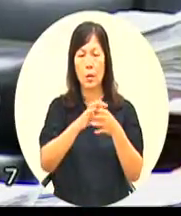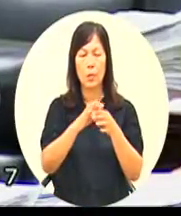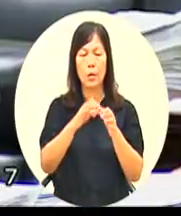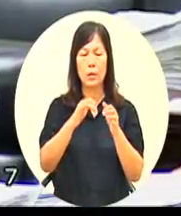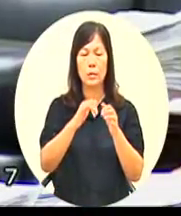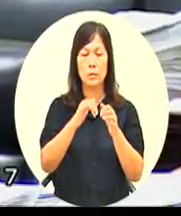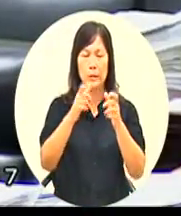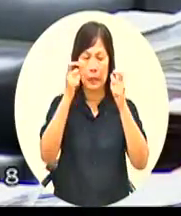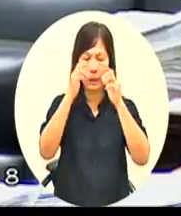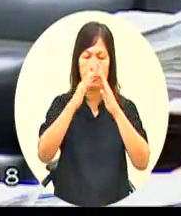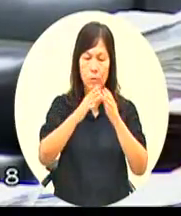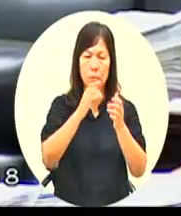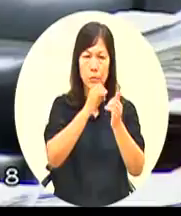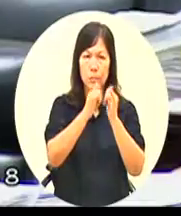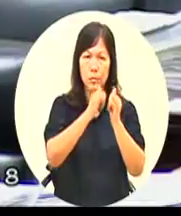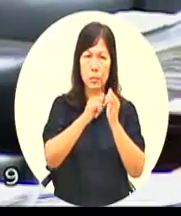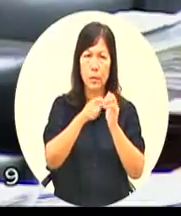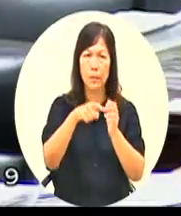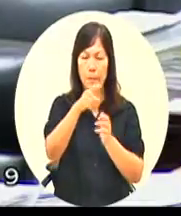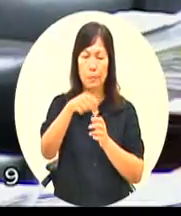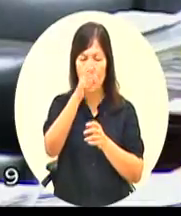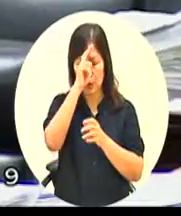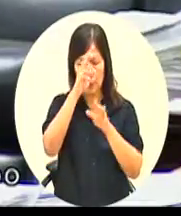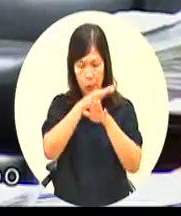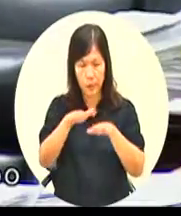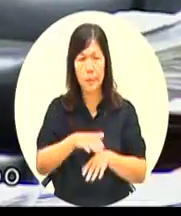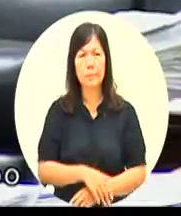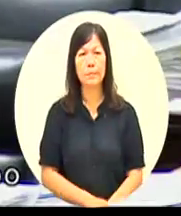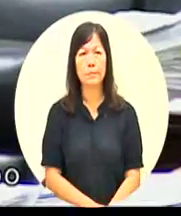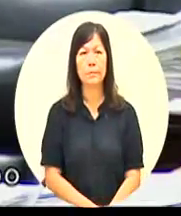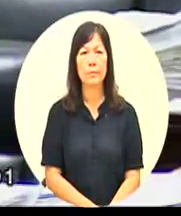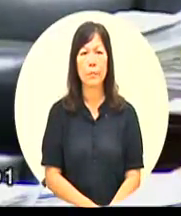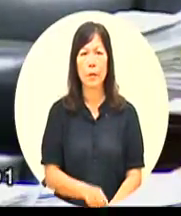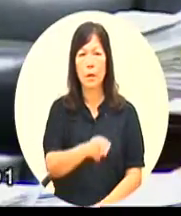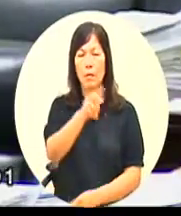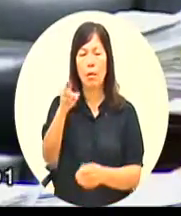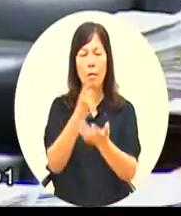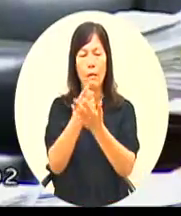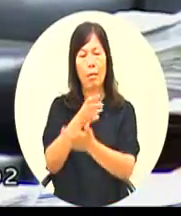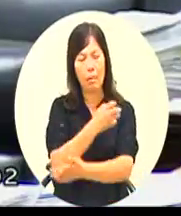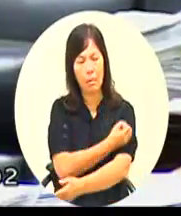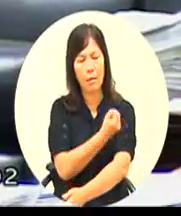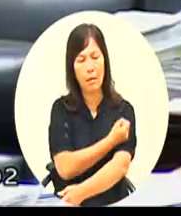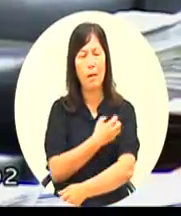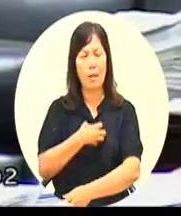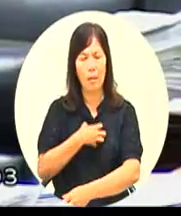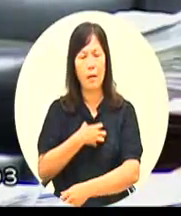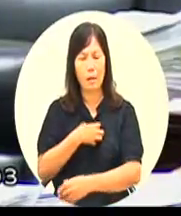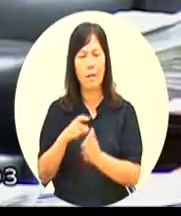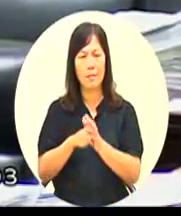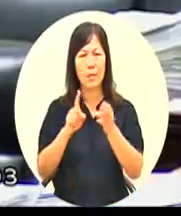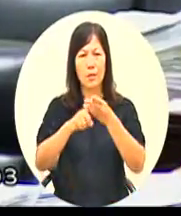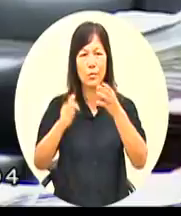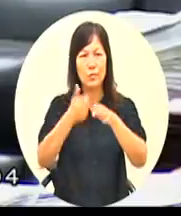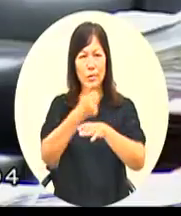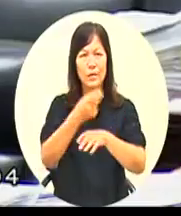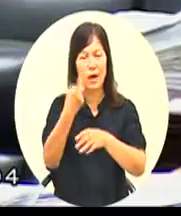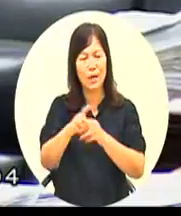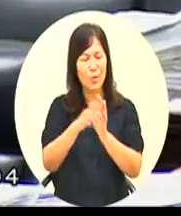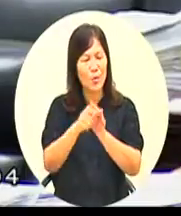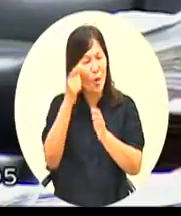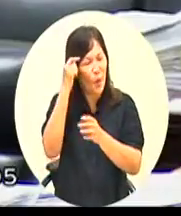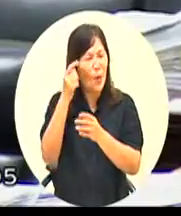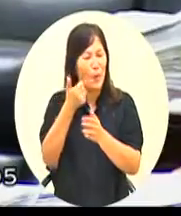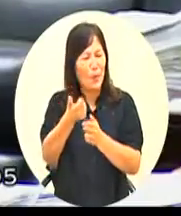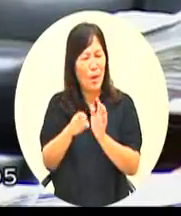的各位乡亲、各位媒体先生小姐，大家午安。看来大家是累了哈，我们主席还很贴心哈，还准备了下午茶给